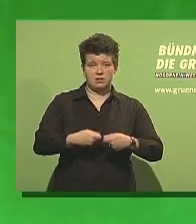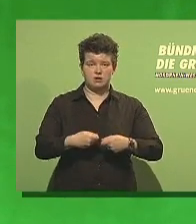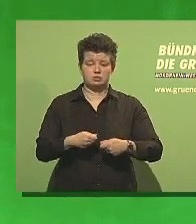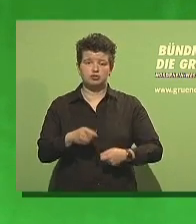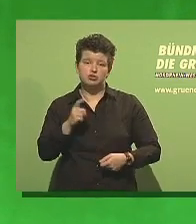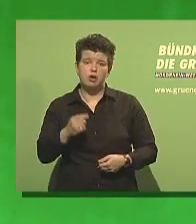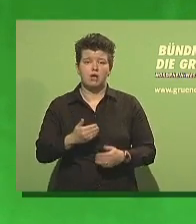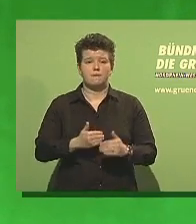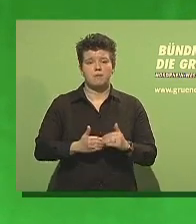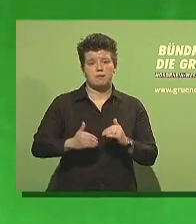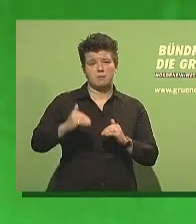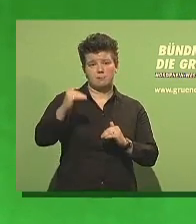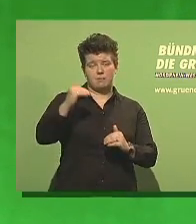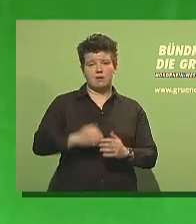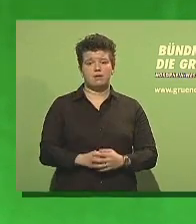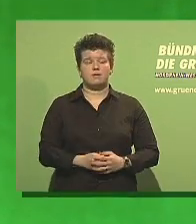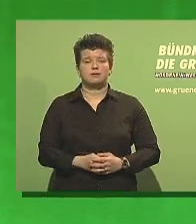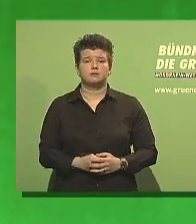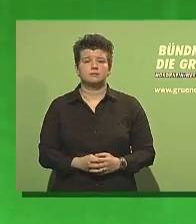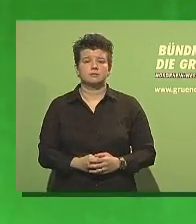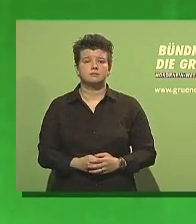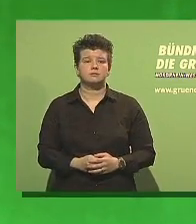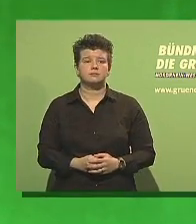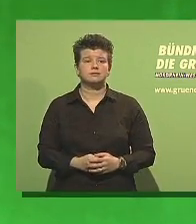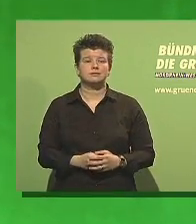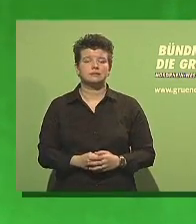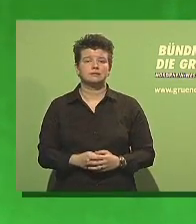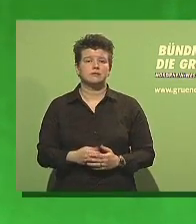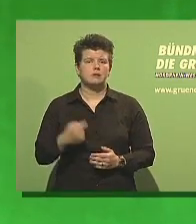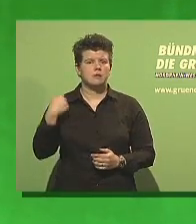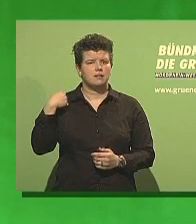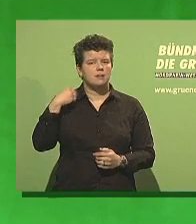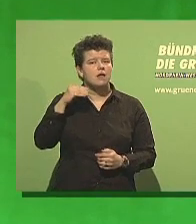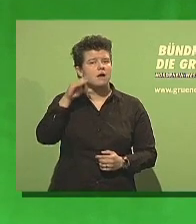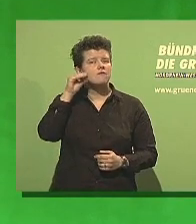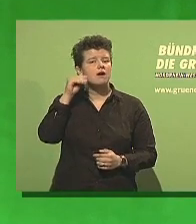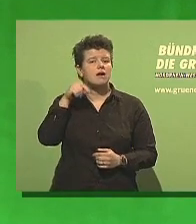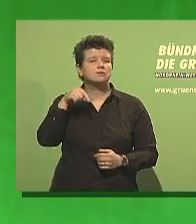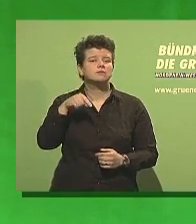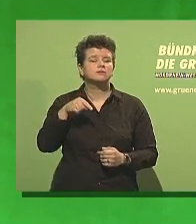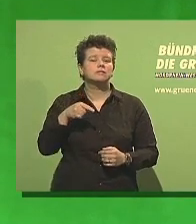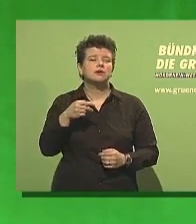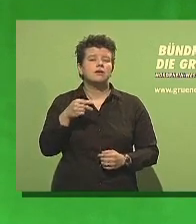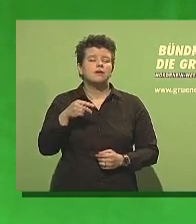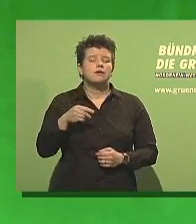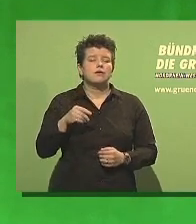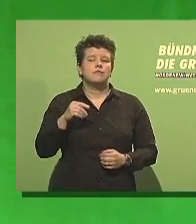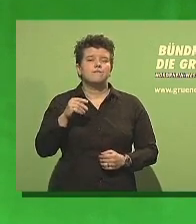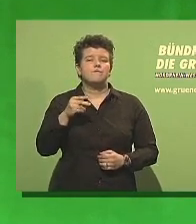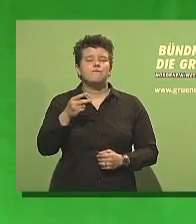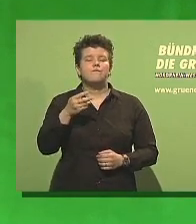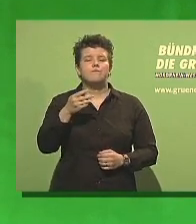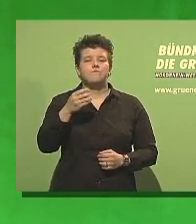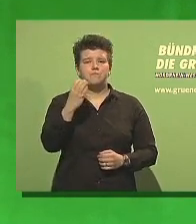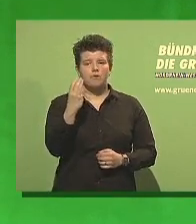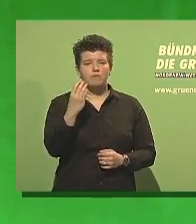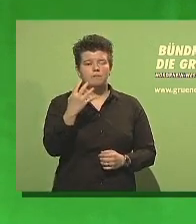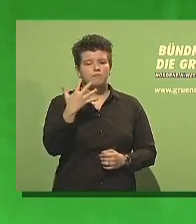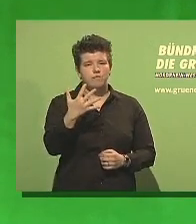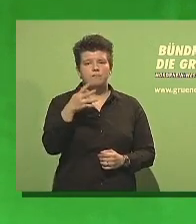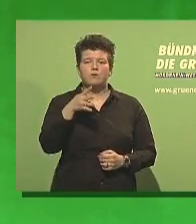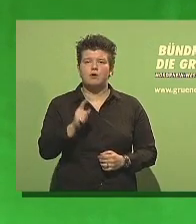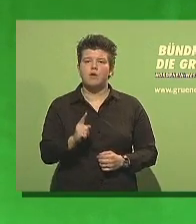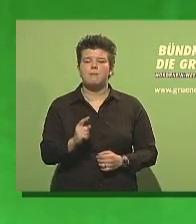Schwarz-Gelb hat im Jahr 2011 Kriegswaffenexporte in Höhe von 5,4 Milliarden Euro